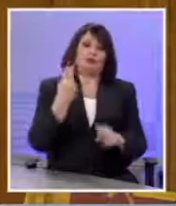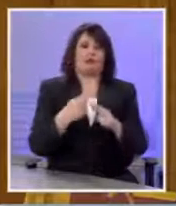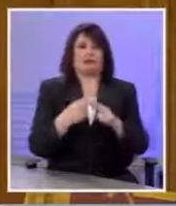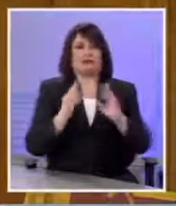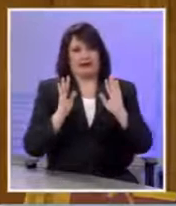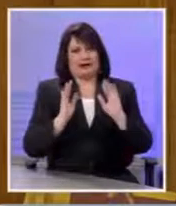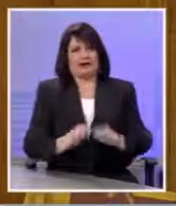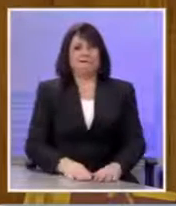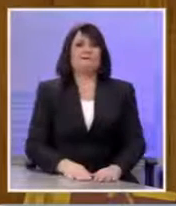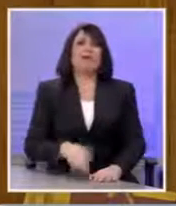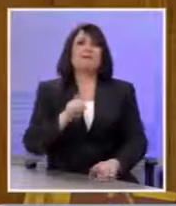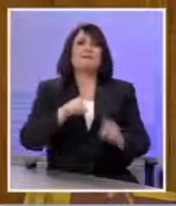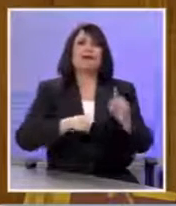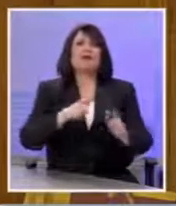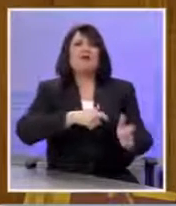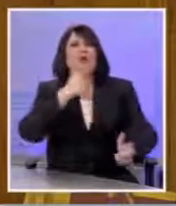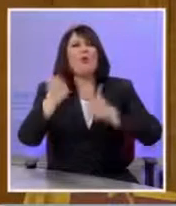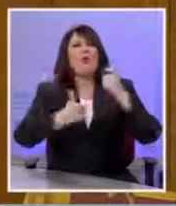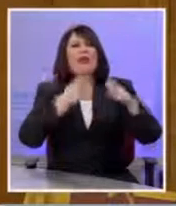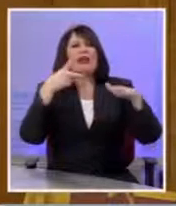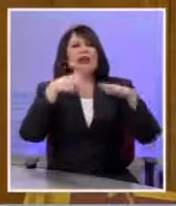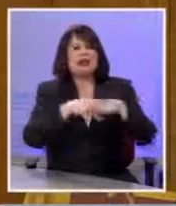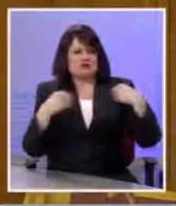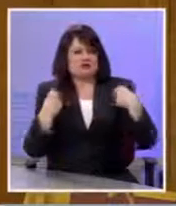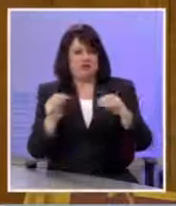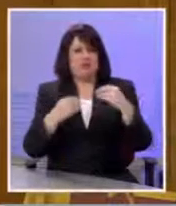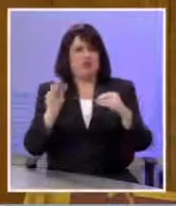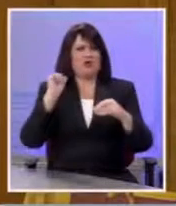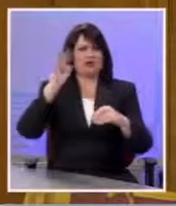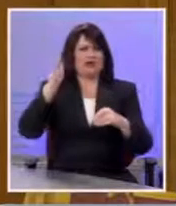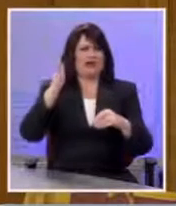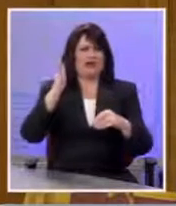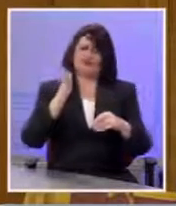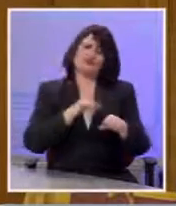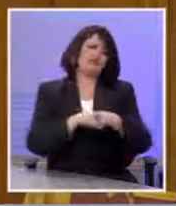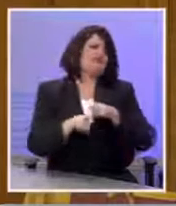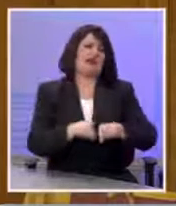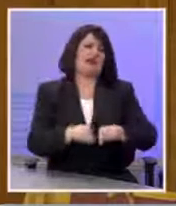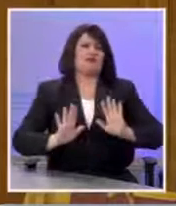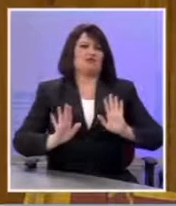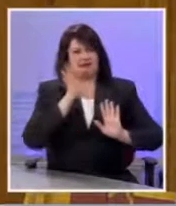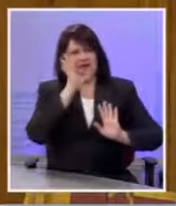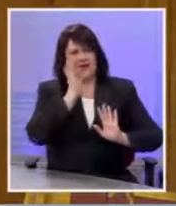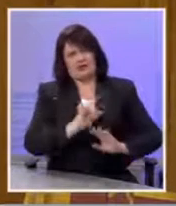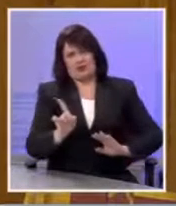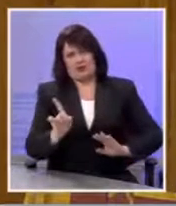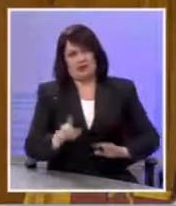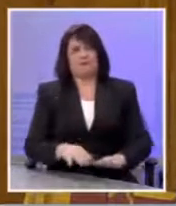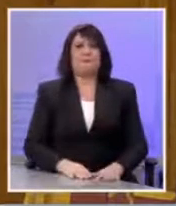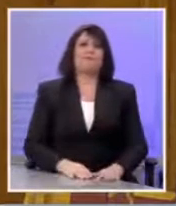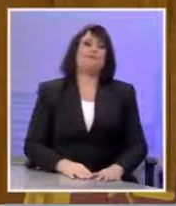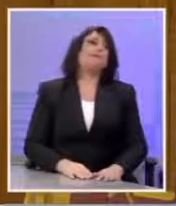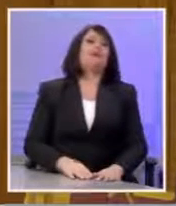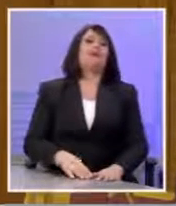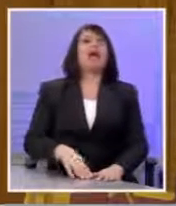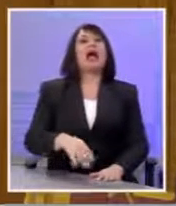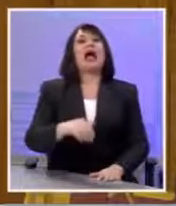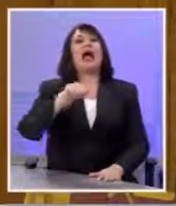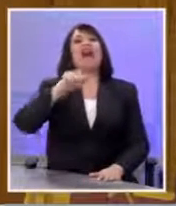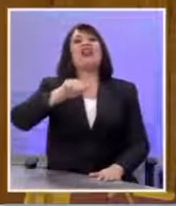Οι κραυγές επομένως περί αθελληνισμού τραπεζικού συστήματος δεν έχουν σχέση με την πραγματικότητα. Αλλά ακόμα και στην Alpha Bank, λόγω